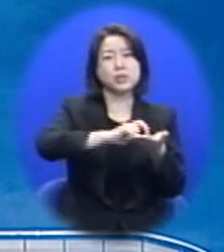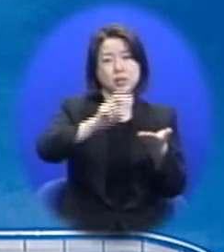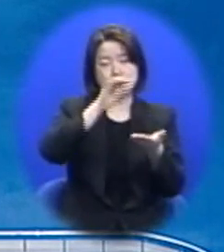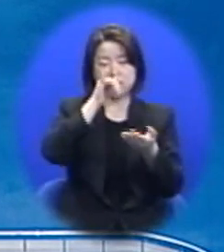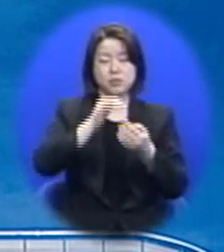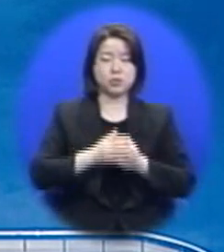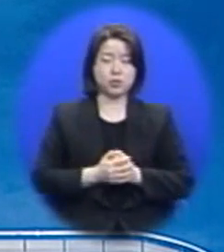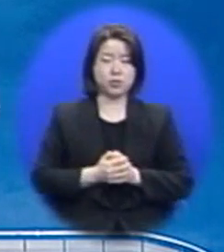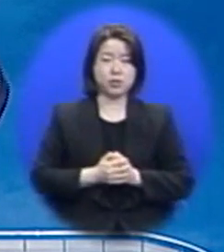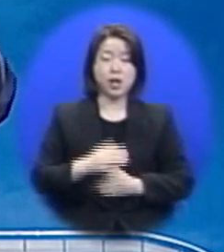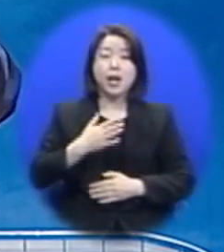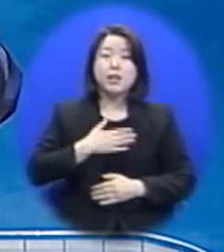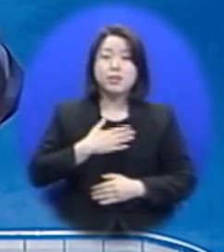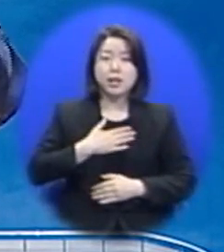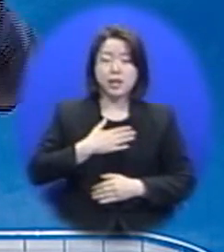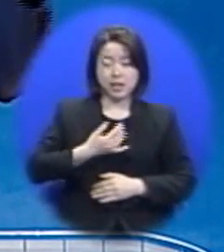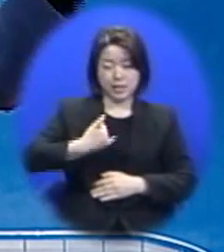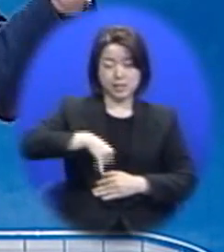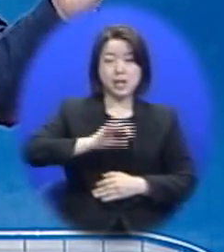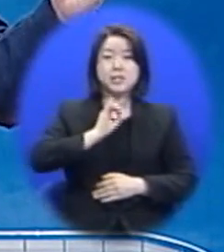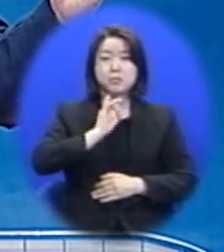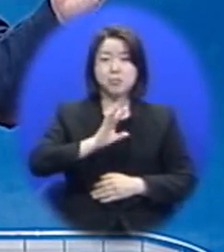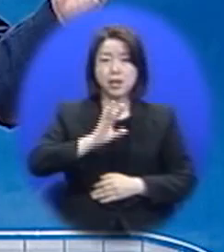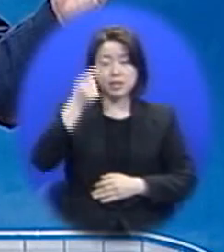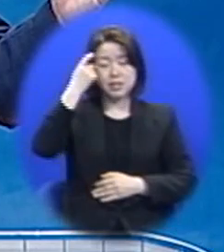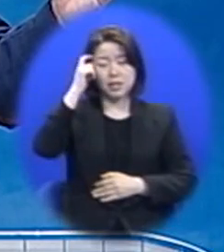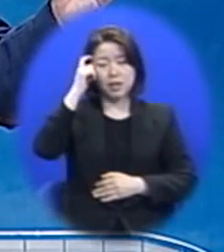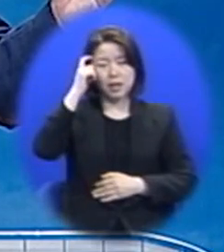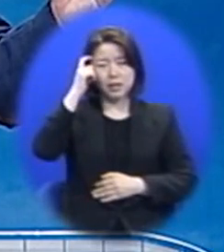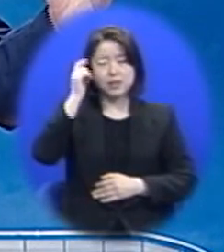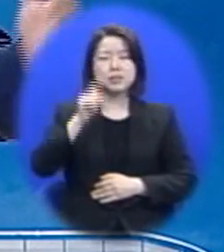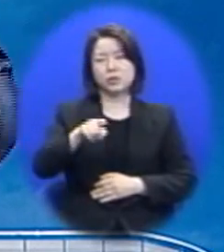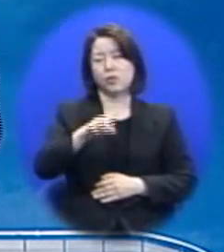내 자식만 생각하는 생각의 틀을 벗어나야 됩니다.